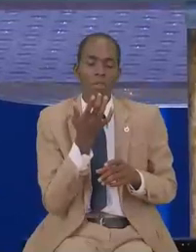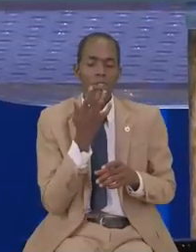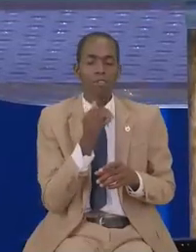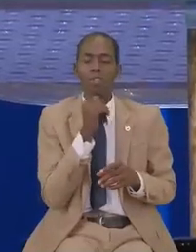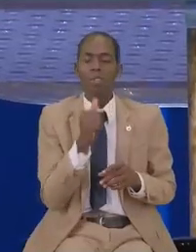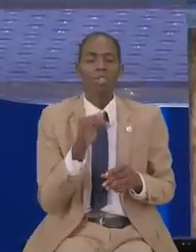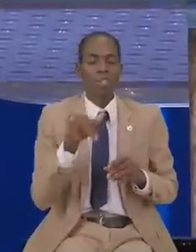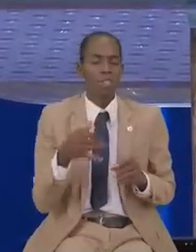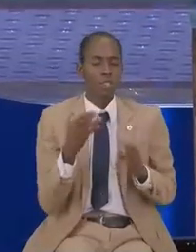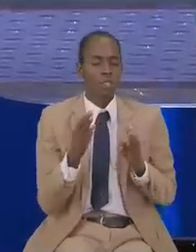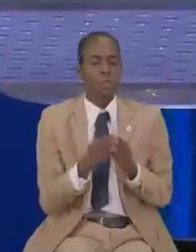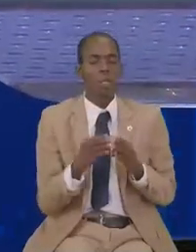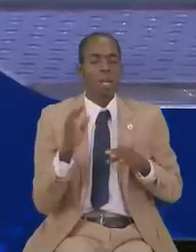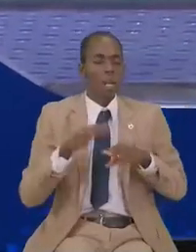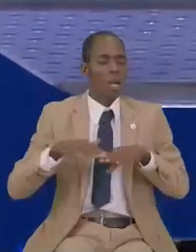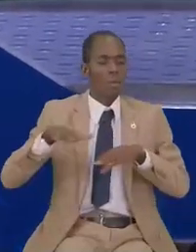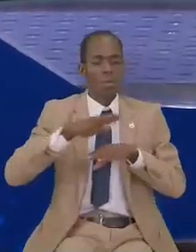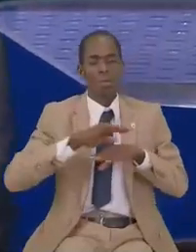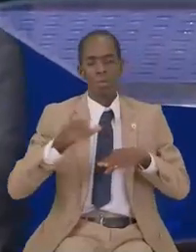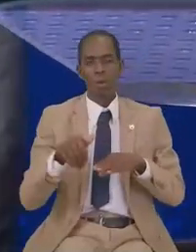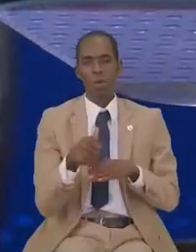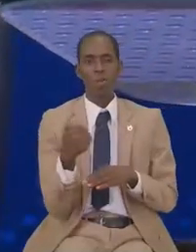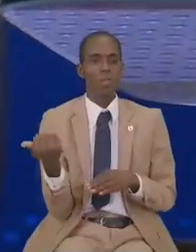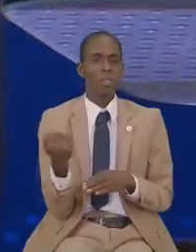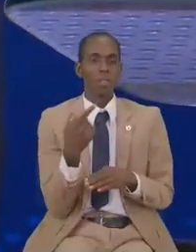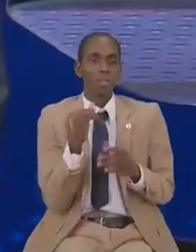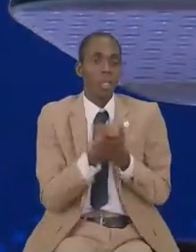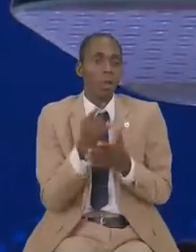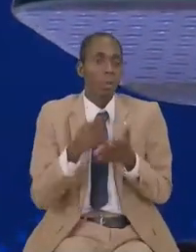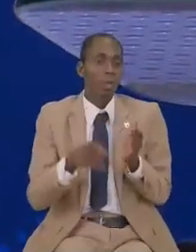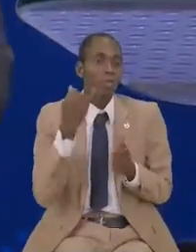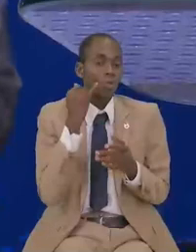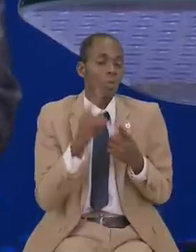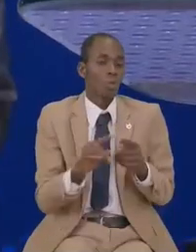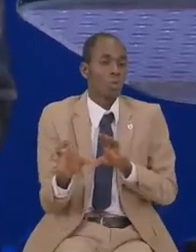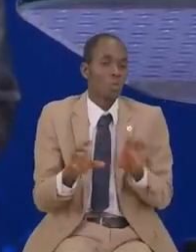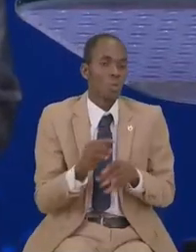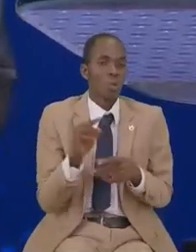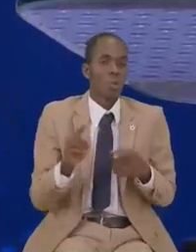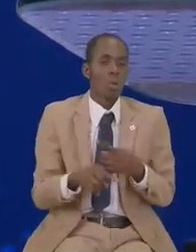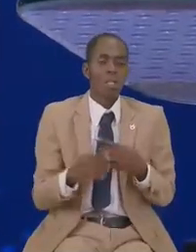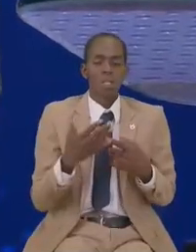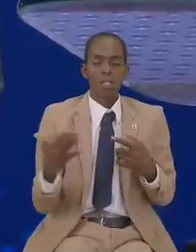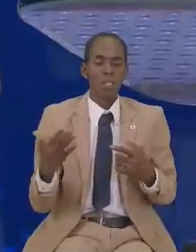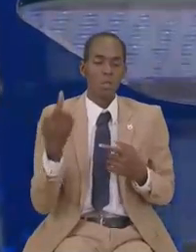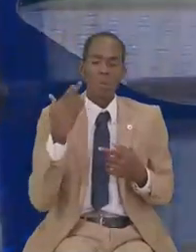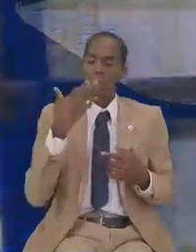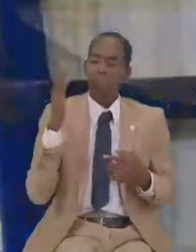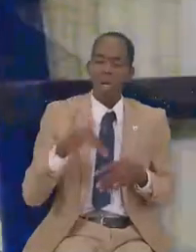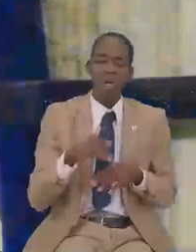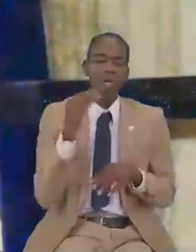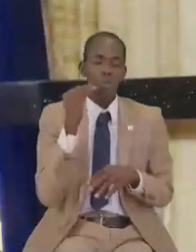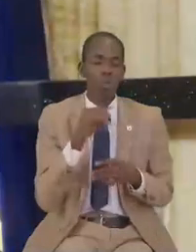ma joie. Oui, c'est ce qu'ils devaient faire lorsqu'ils étaient chez eux, lorsque tout allait bien. Lorsqu'il se réveille le matin, on va